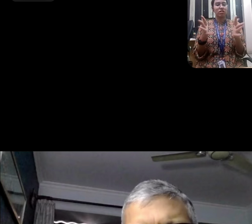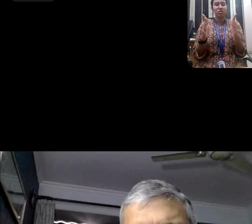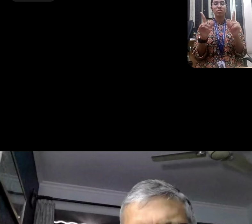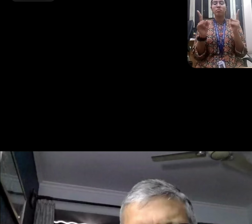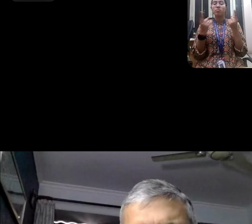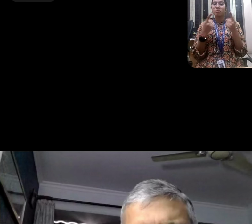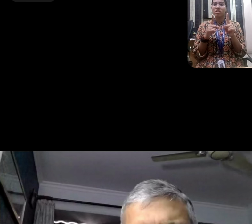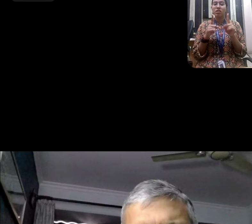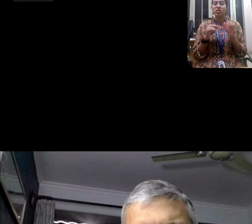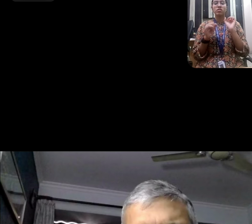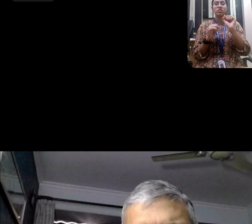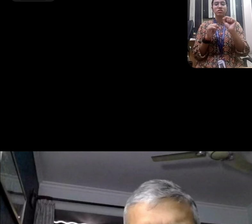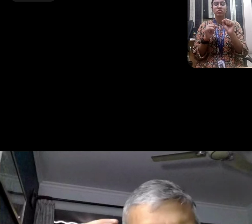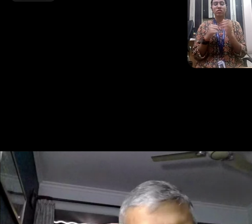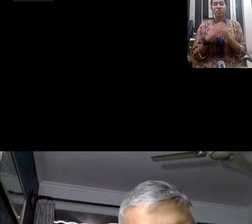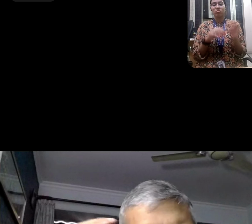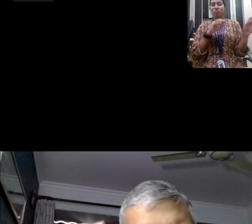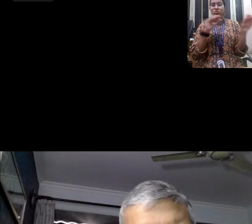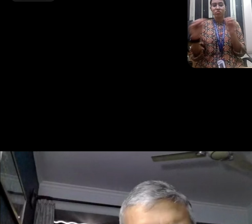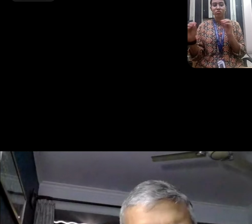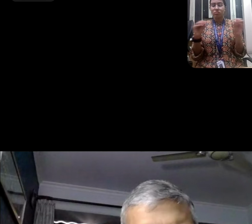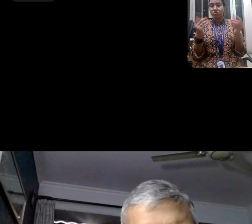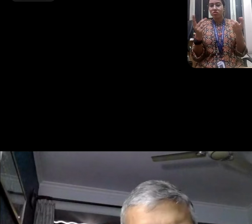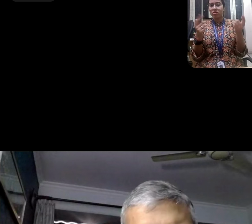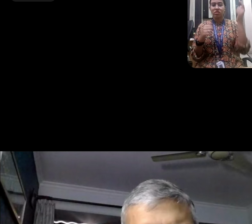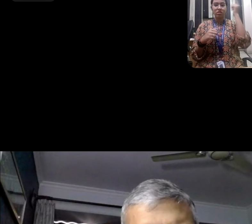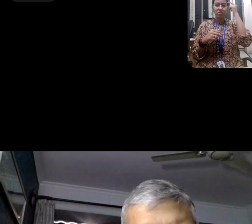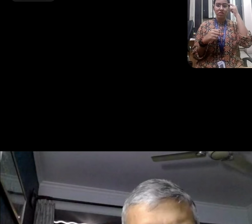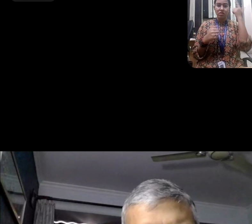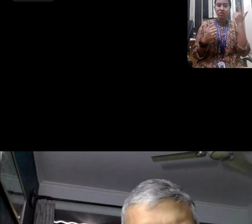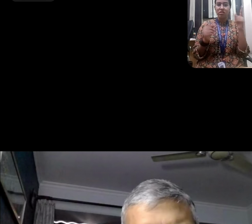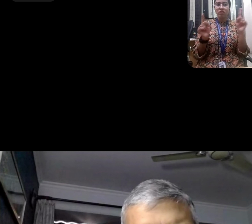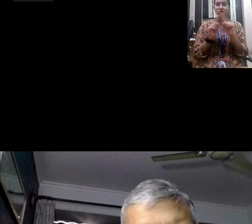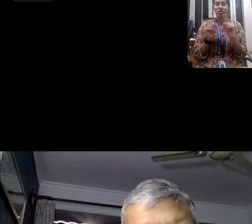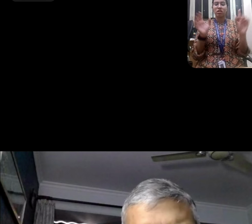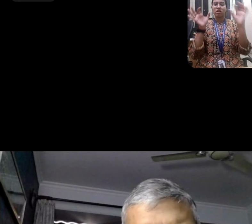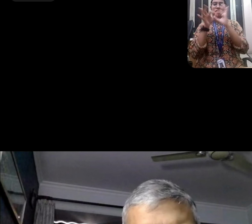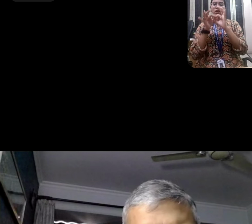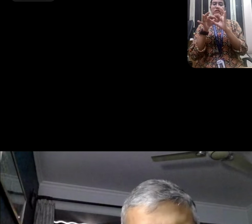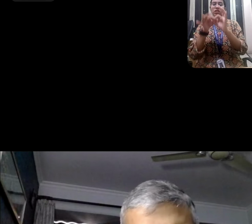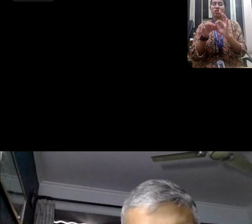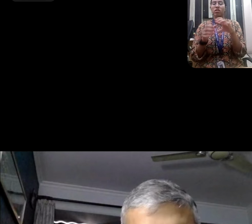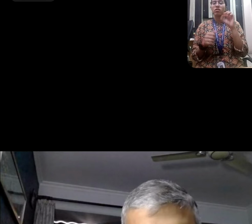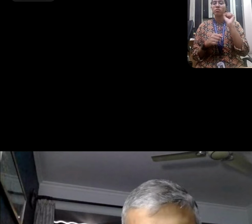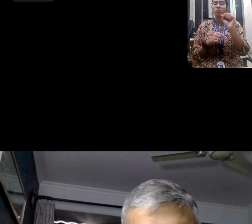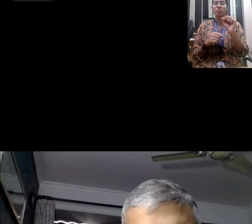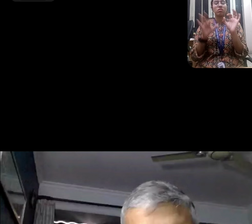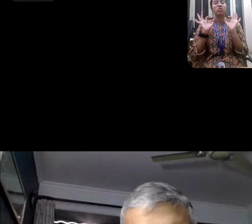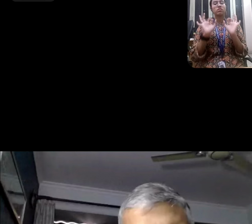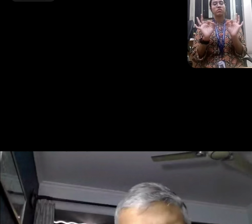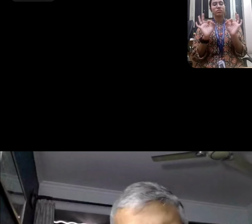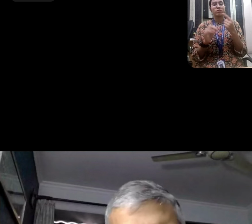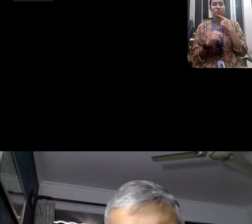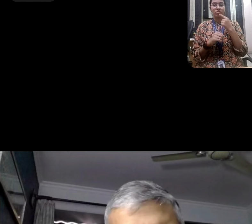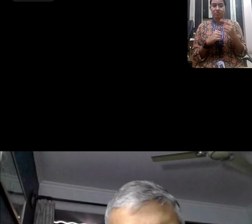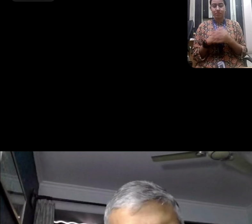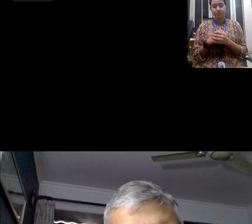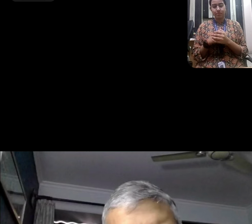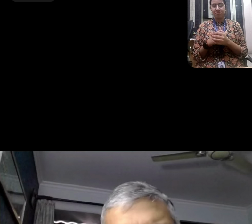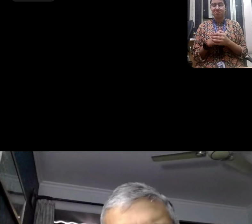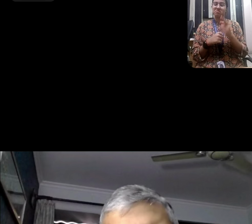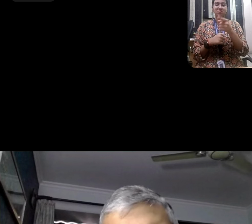जो उसकी कोऑर्डिनेशन चाहिए, जो उसका माइंड और लिम्स का जो एक सामंजस्य चाहिए, जो इकट्ठे काम